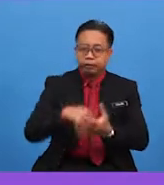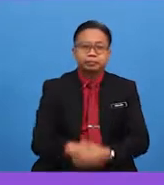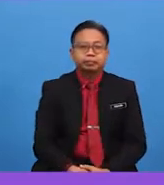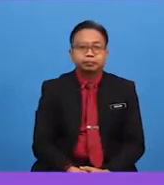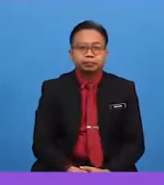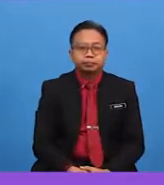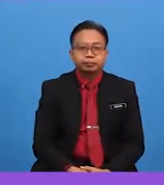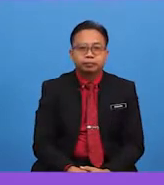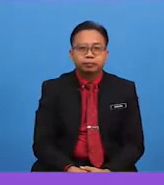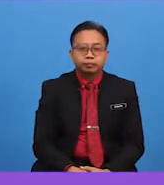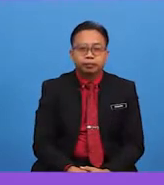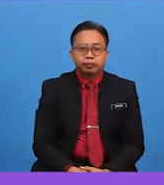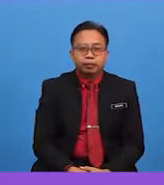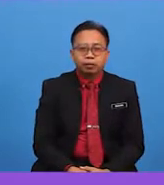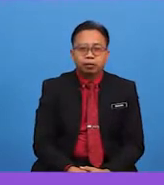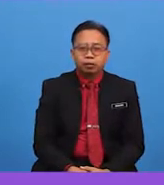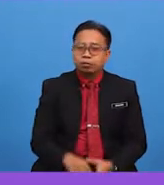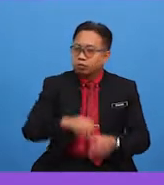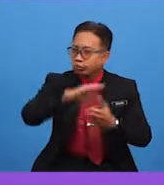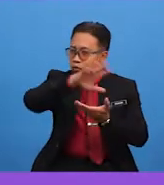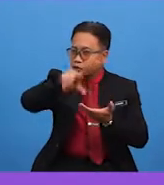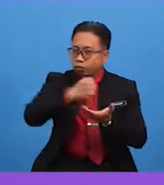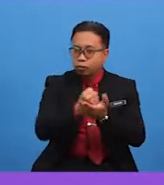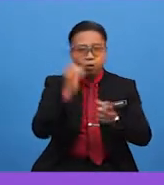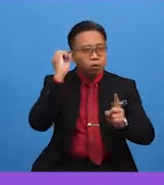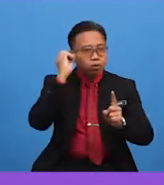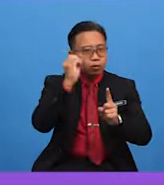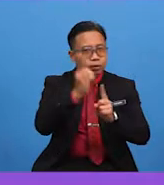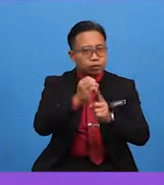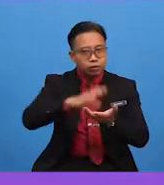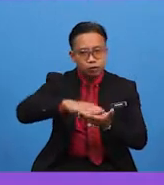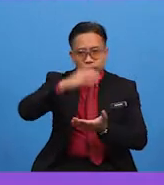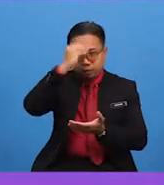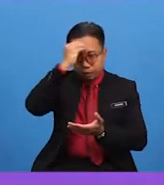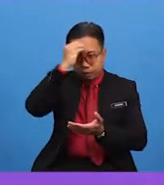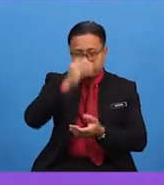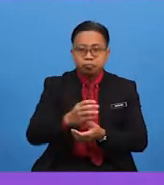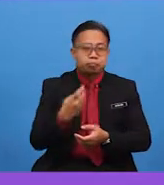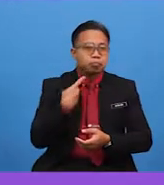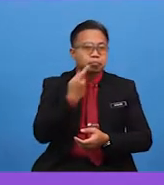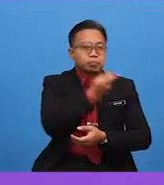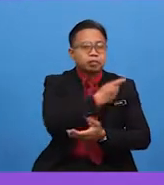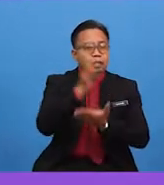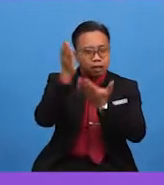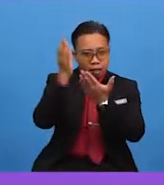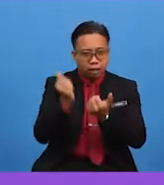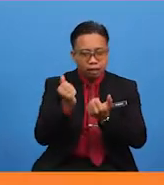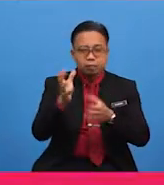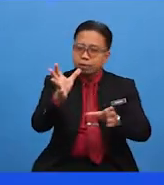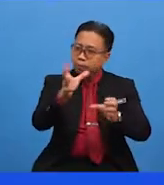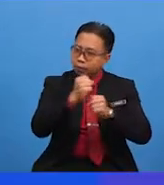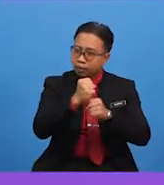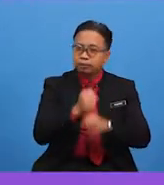ini supaya semua objektif pembelajaran yang kita harapkan